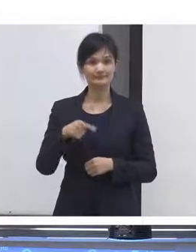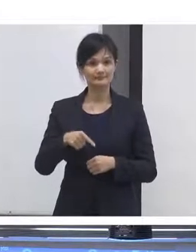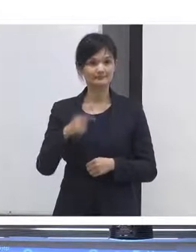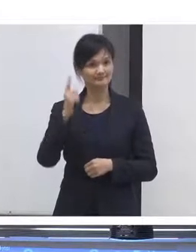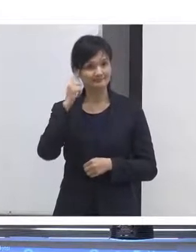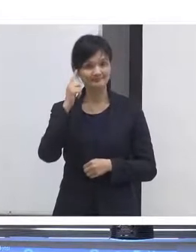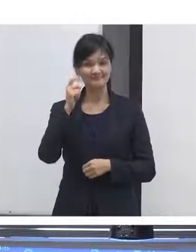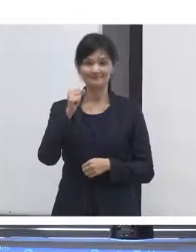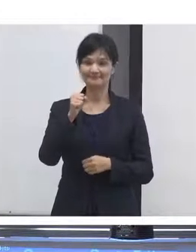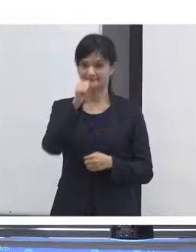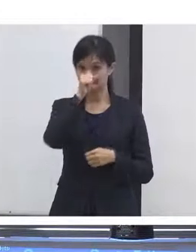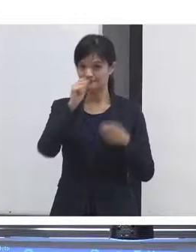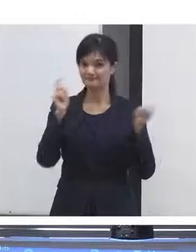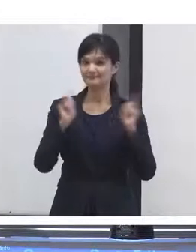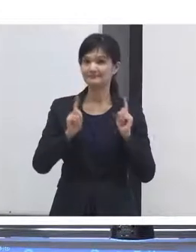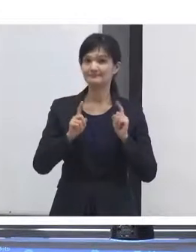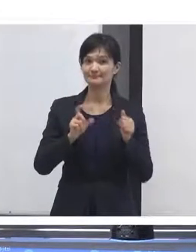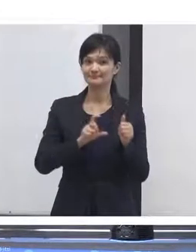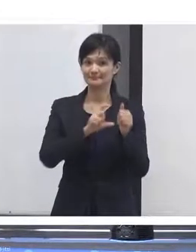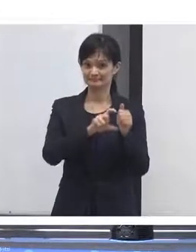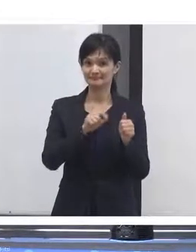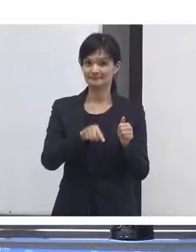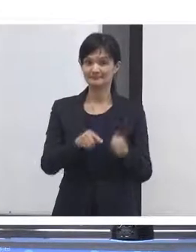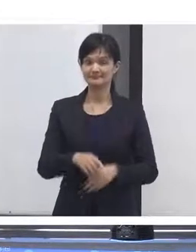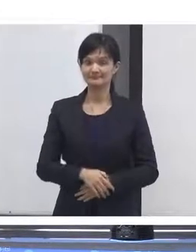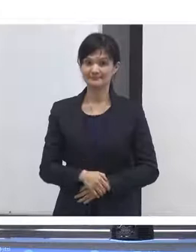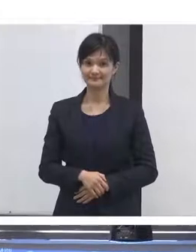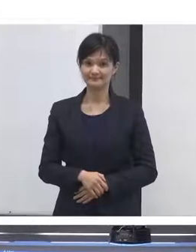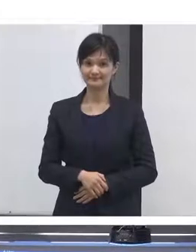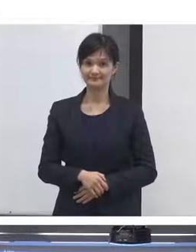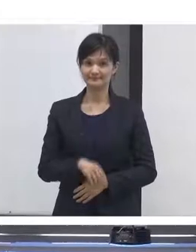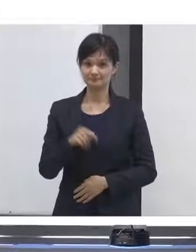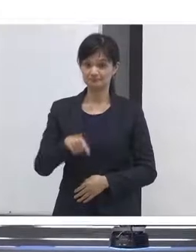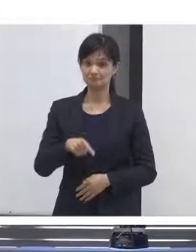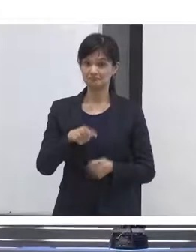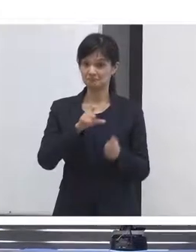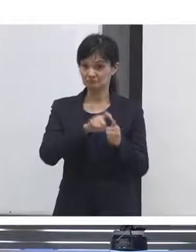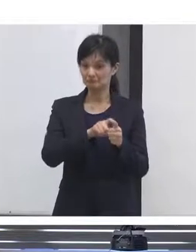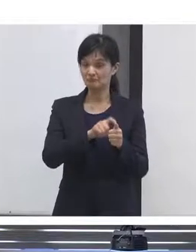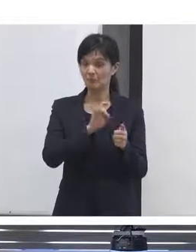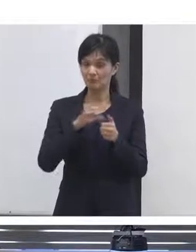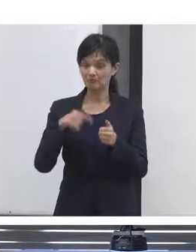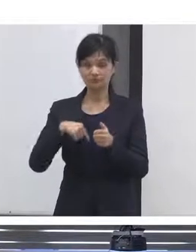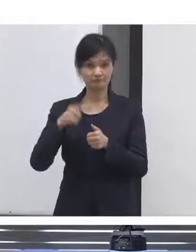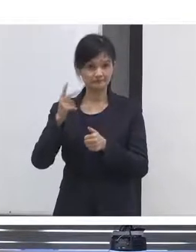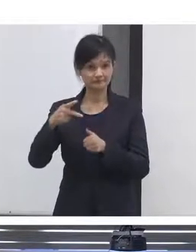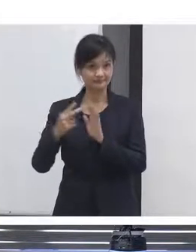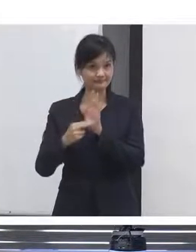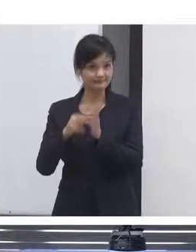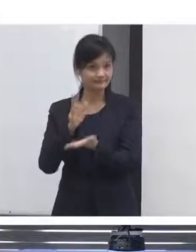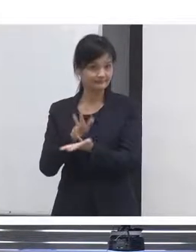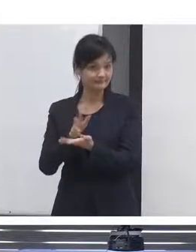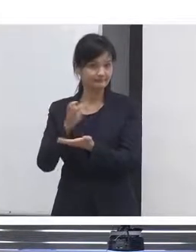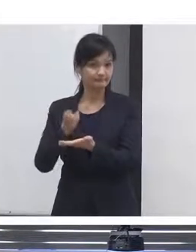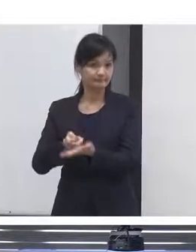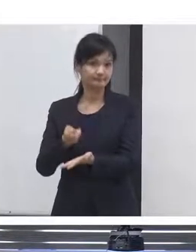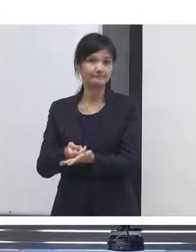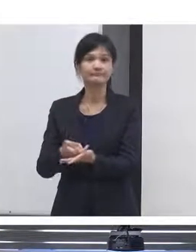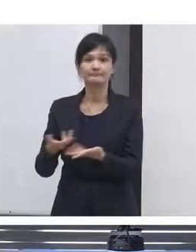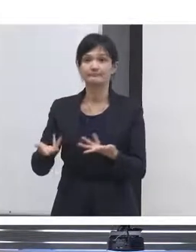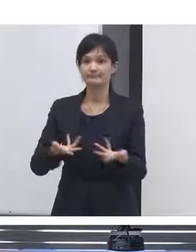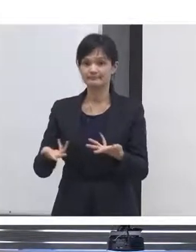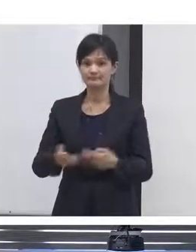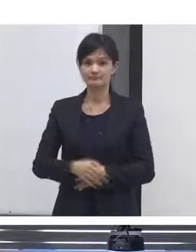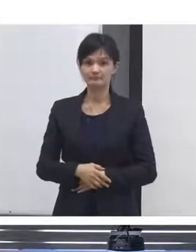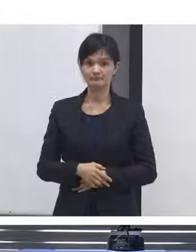俏皮的题目。那透过这俏皮的题目呢，我们来谈严肃的话题啊。那当然，这